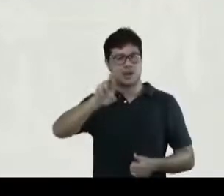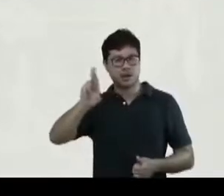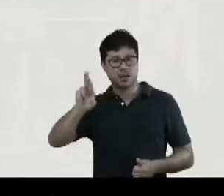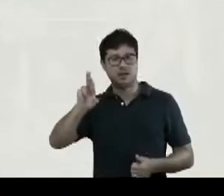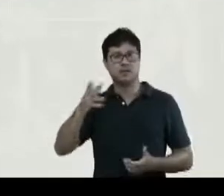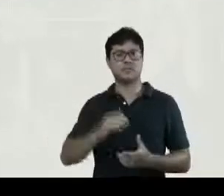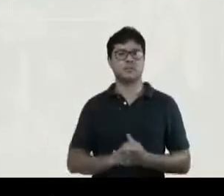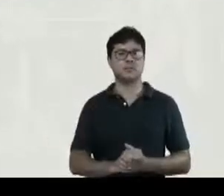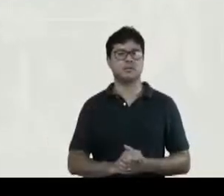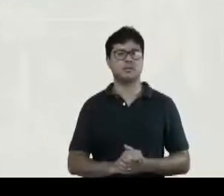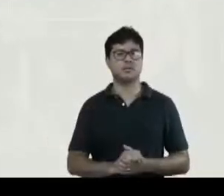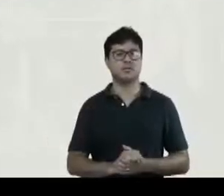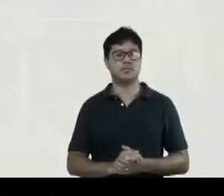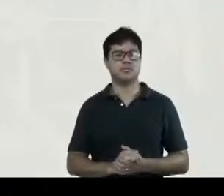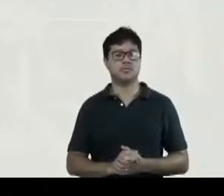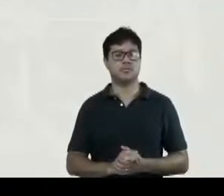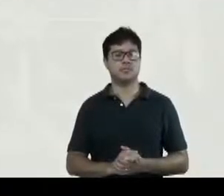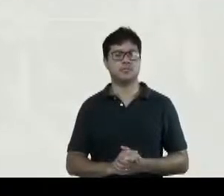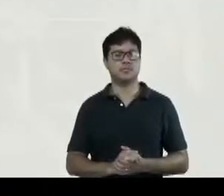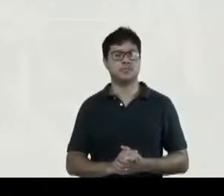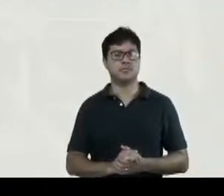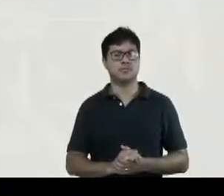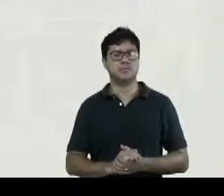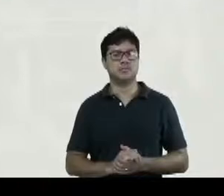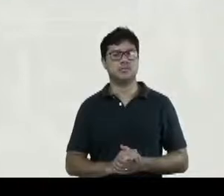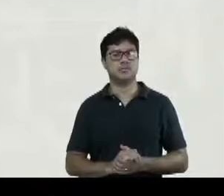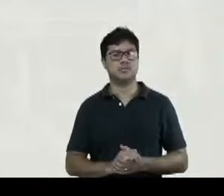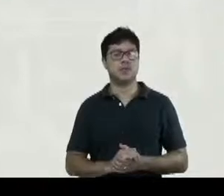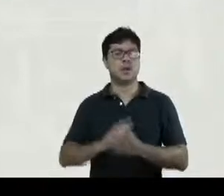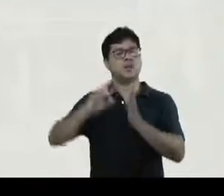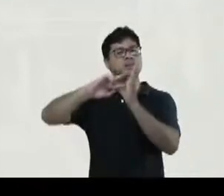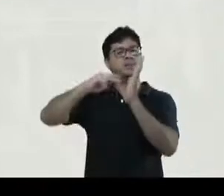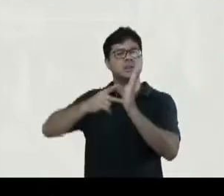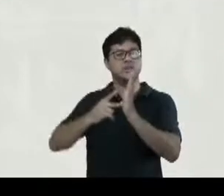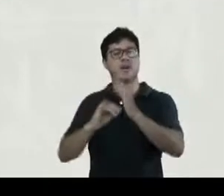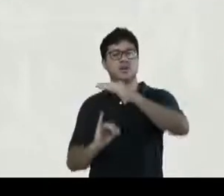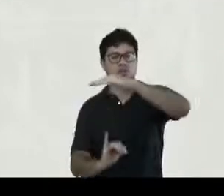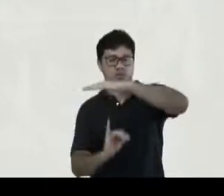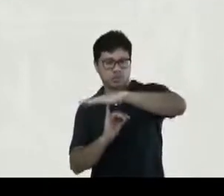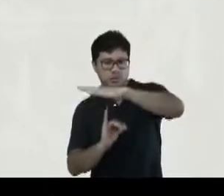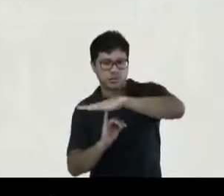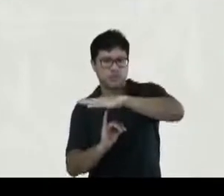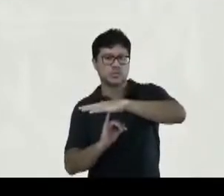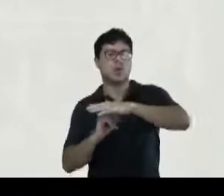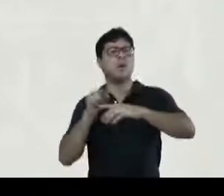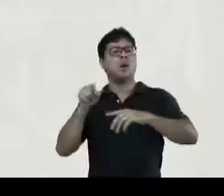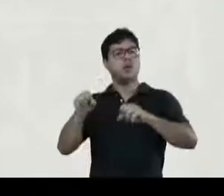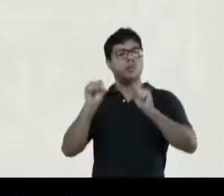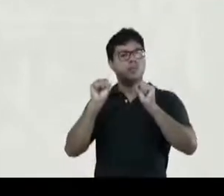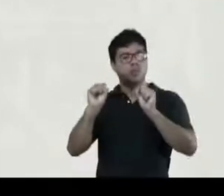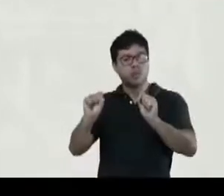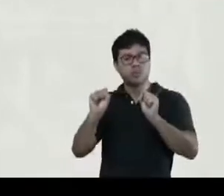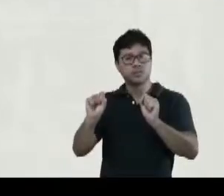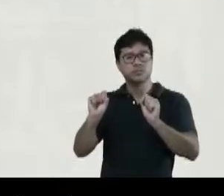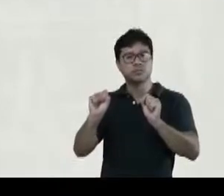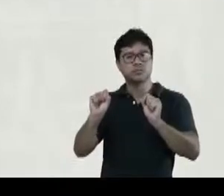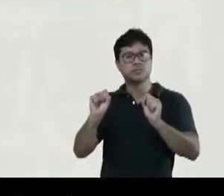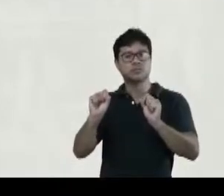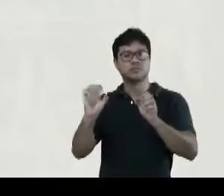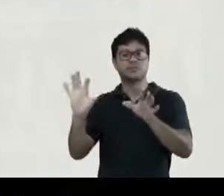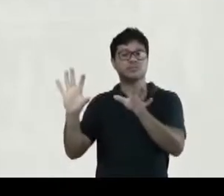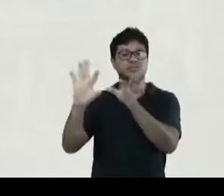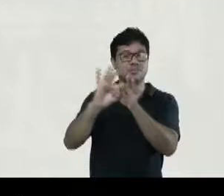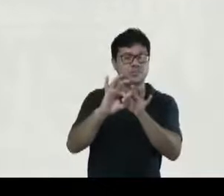die ihrerseits wiederum in Verbindung mit Normdaten treten können. Die hier gewonnenen